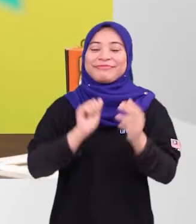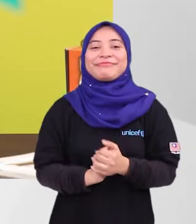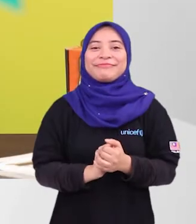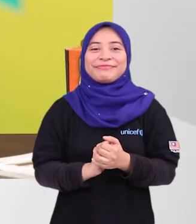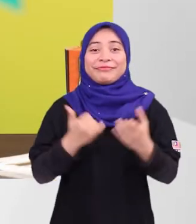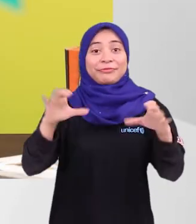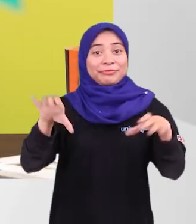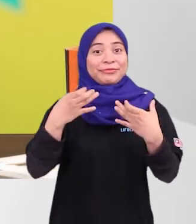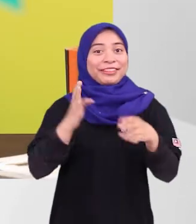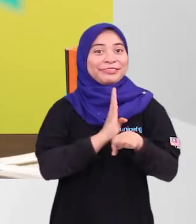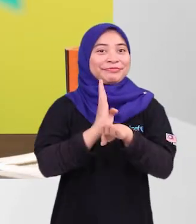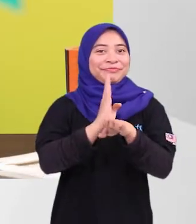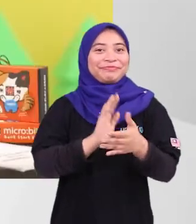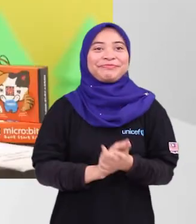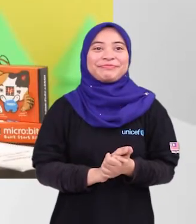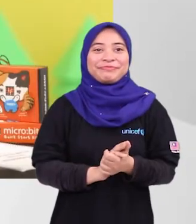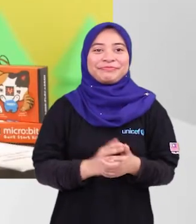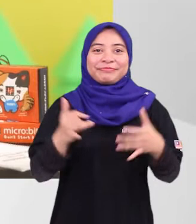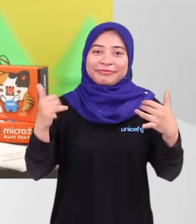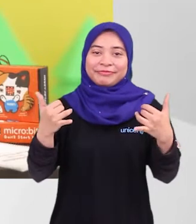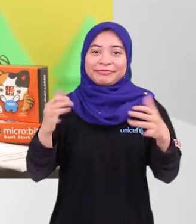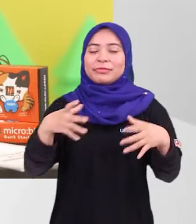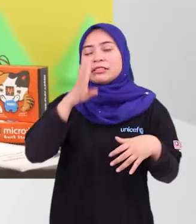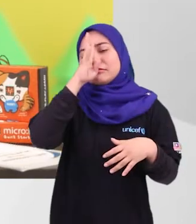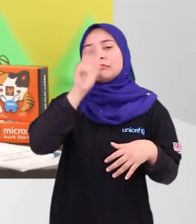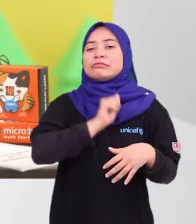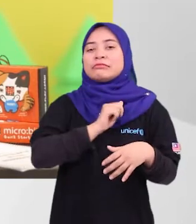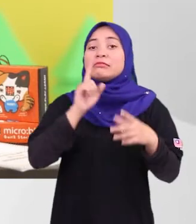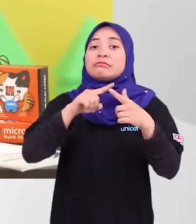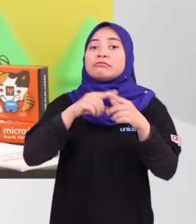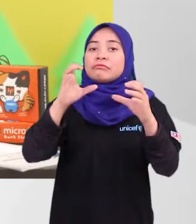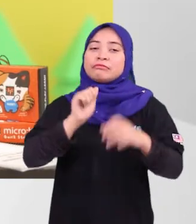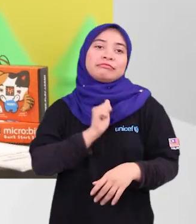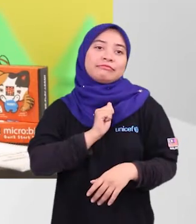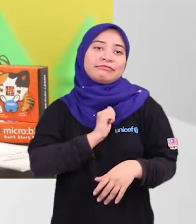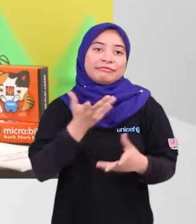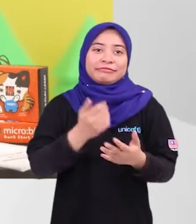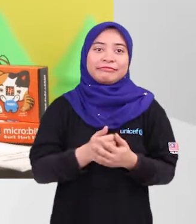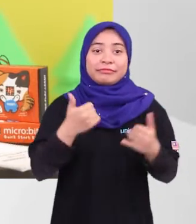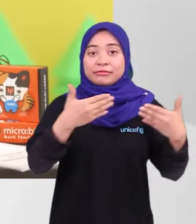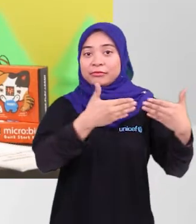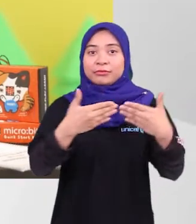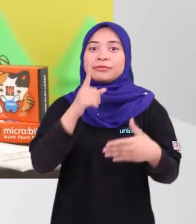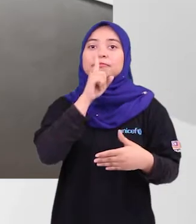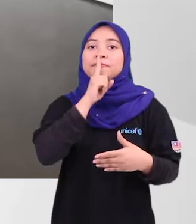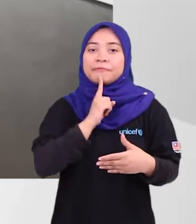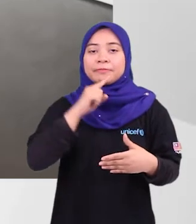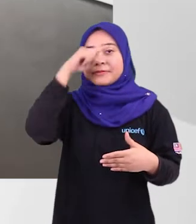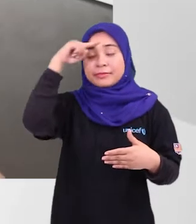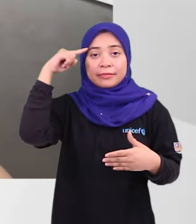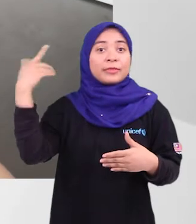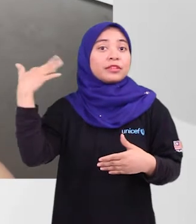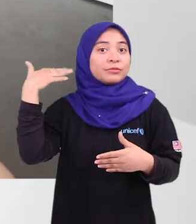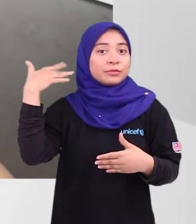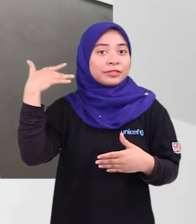Microbit. Jom bina badan Baby Shark dulu. Macam biasa, anda boleh gunakan kreativiti sendiri atau ikut cara saya. Mula-mula kita sambungkan wayar